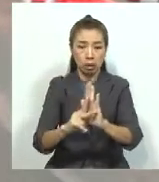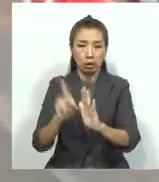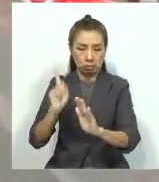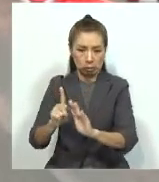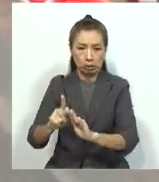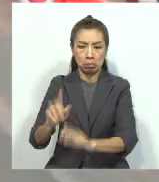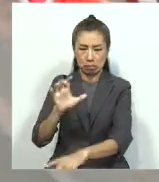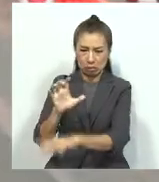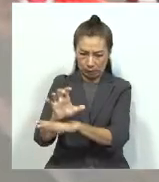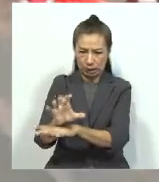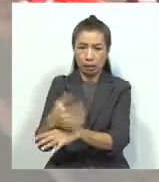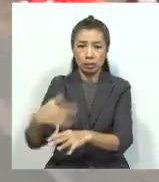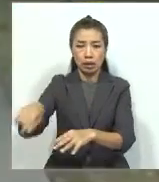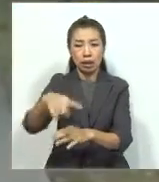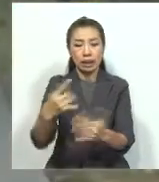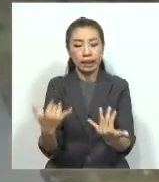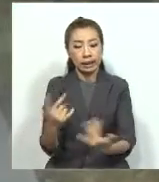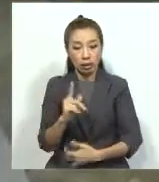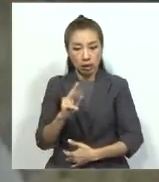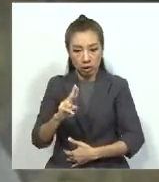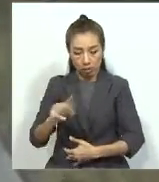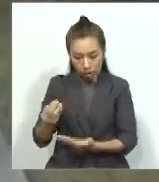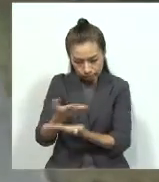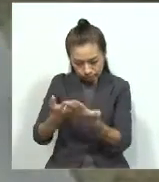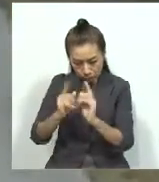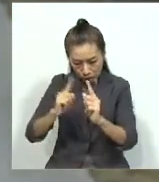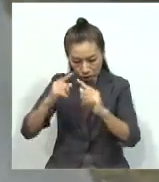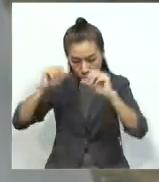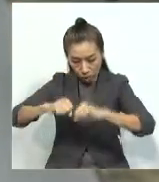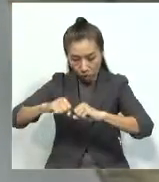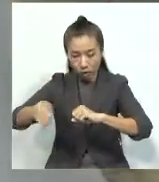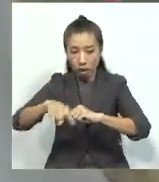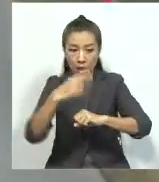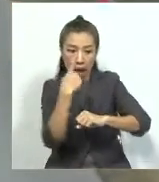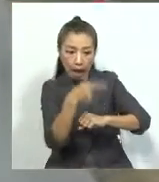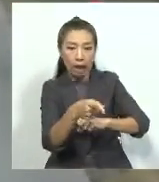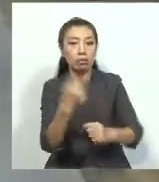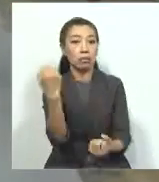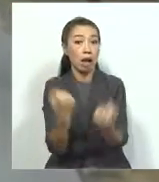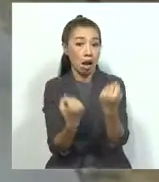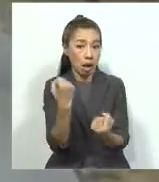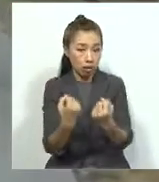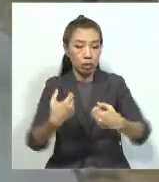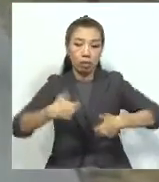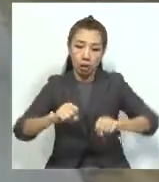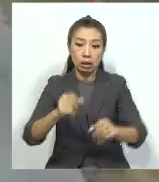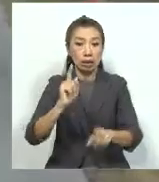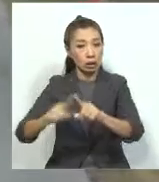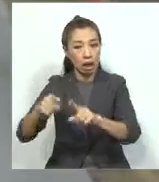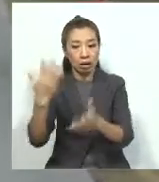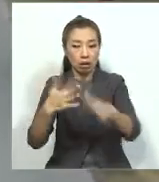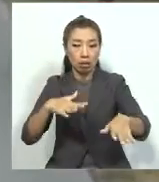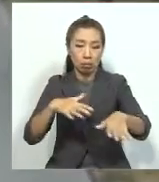งในที่ประชุมคณะรัฐมนตรีก็มีมติให้ใช้มาตรการลงโทษสำหรับผู้ขับรถที่ทำให้เกิดความ